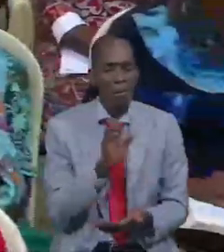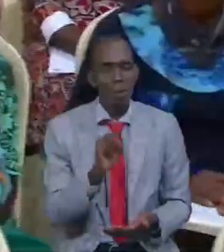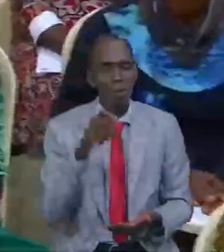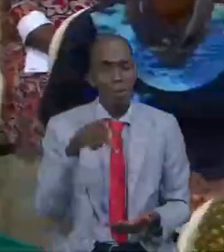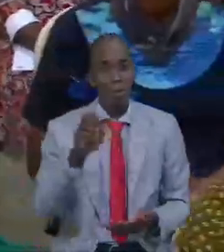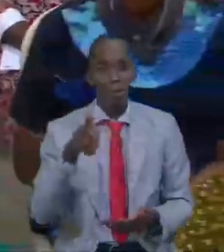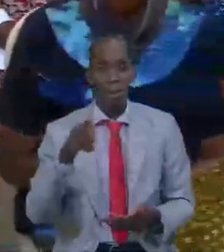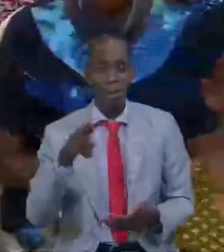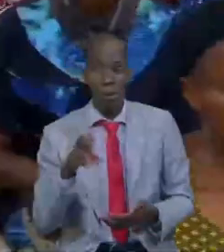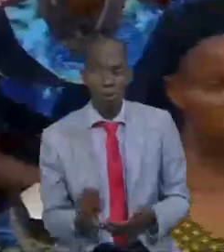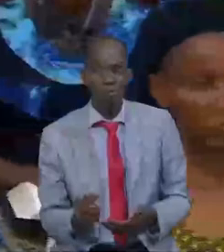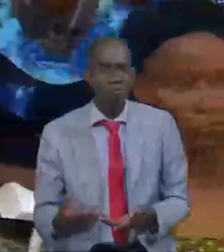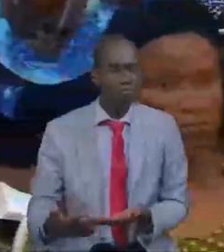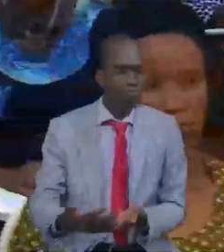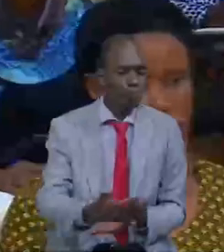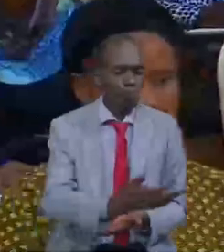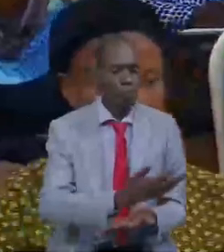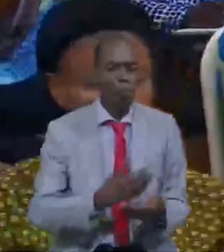Ces bouts de papier rejetés.